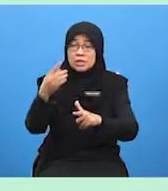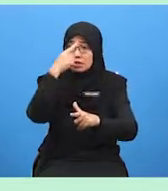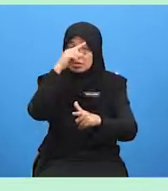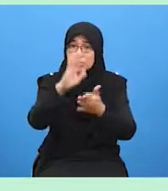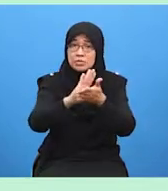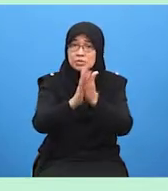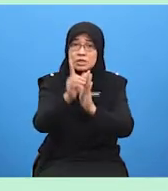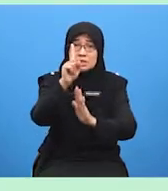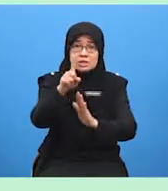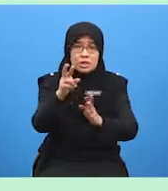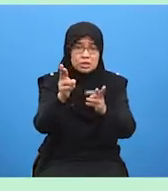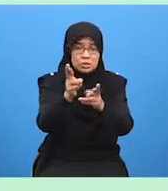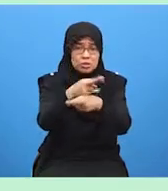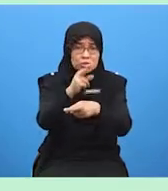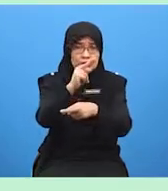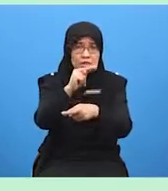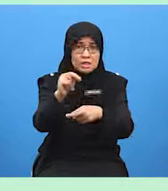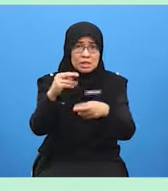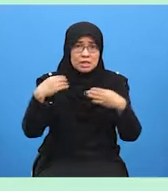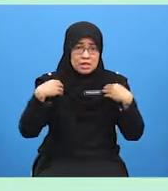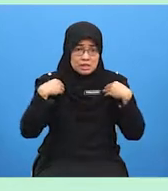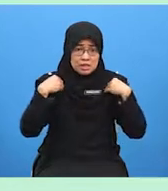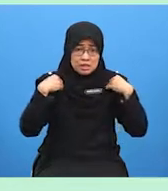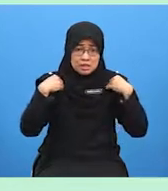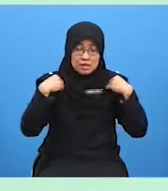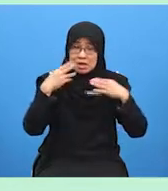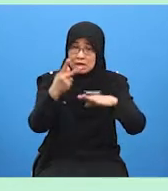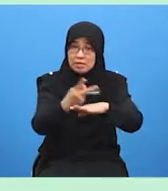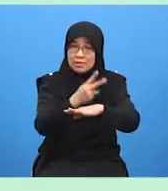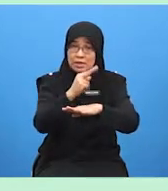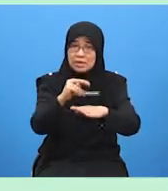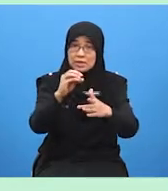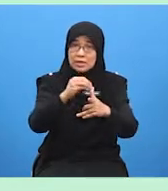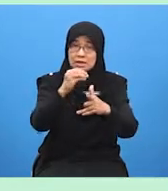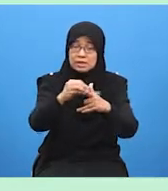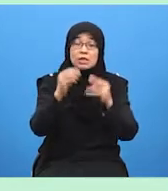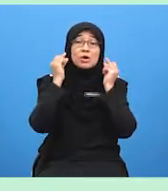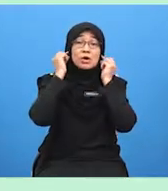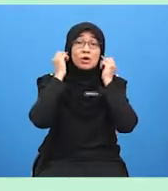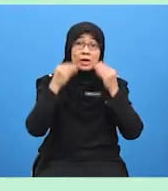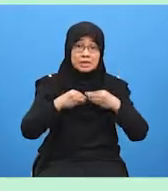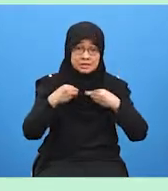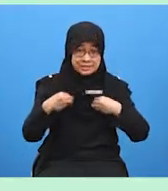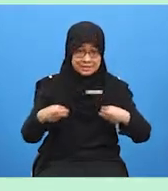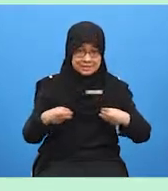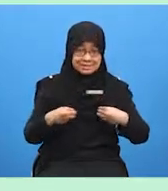suatu rekaan pakaian atau aksesori. Seterusnya, kita lihat pula gambar yang kedua.